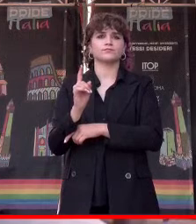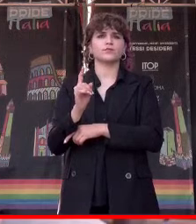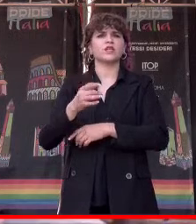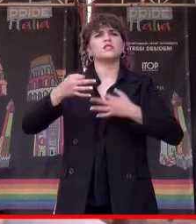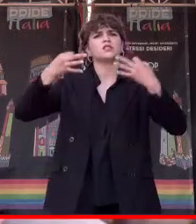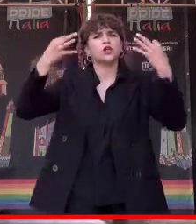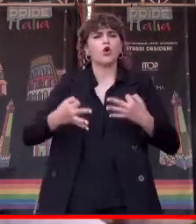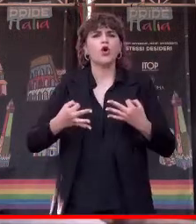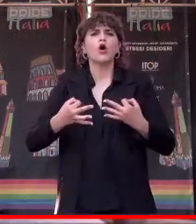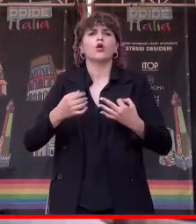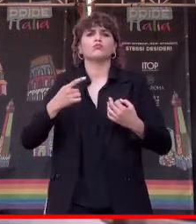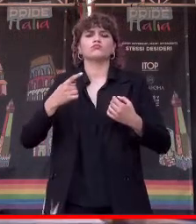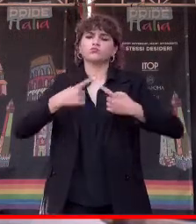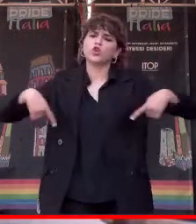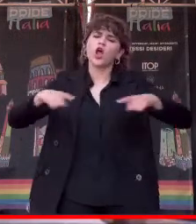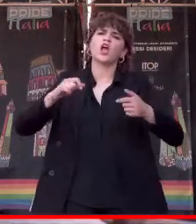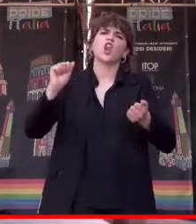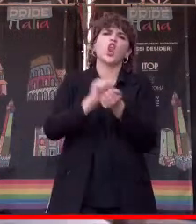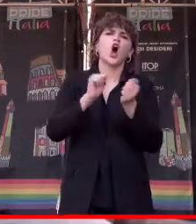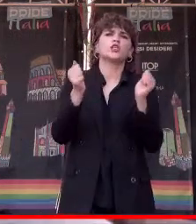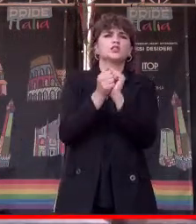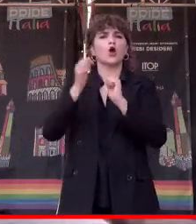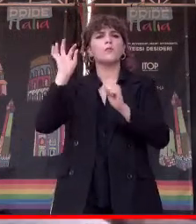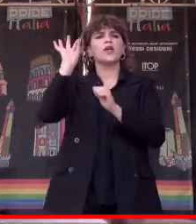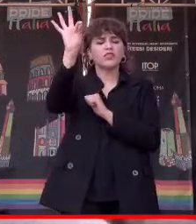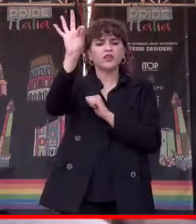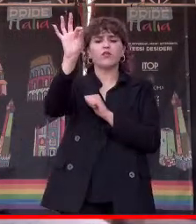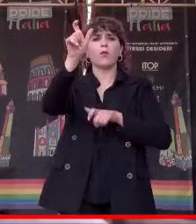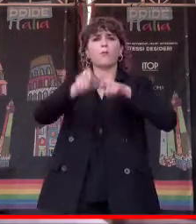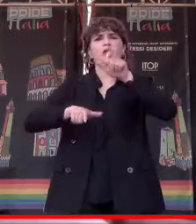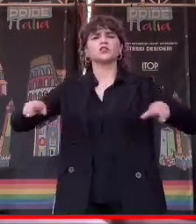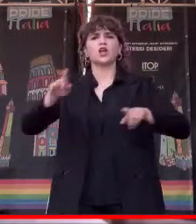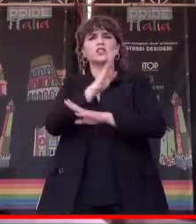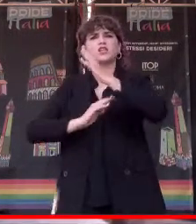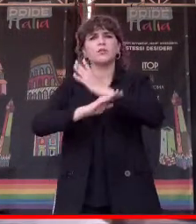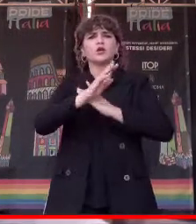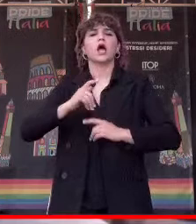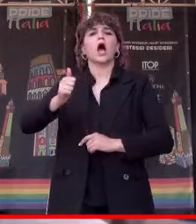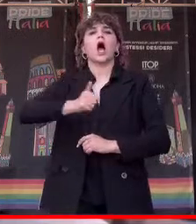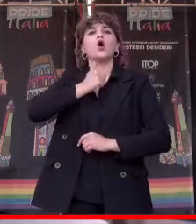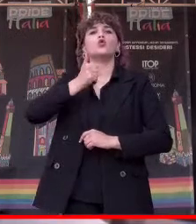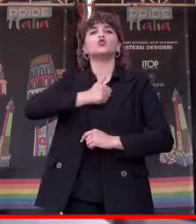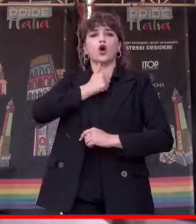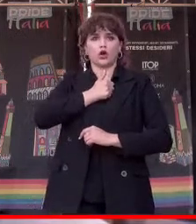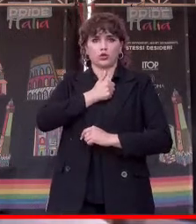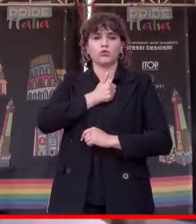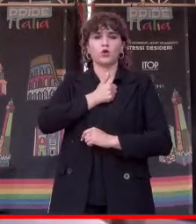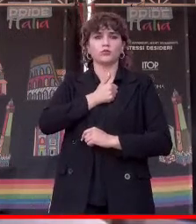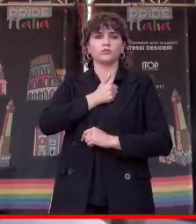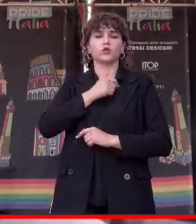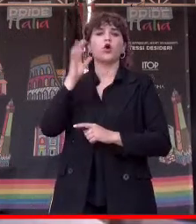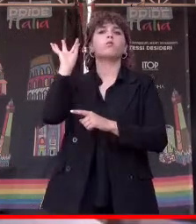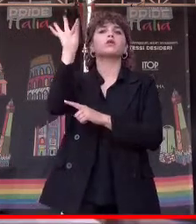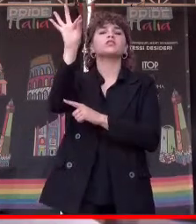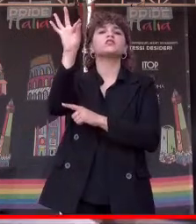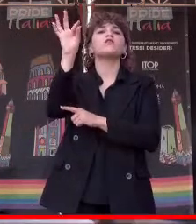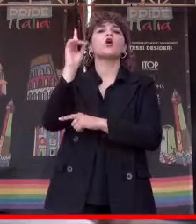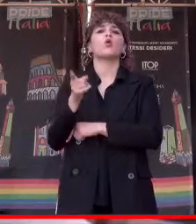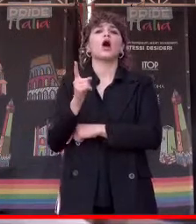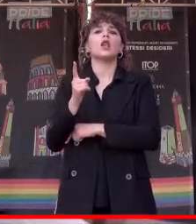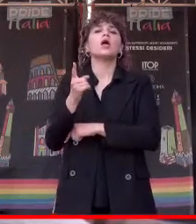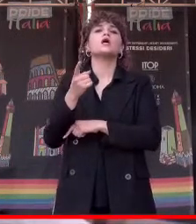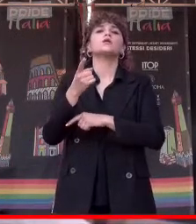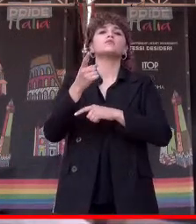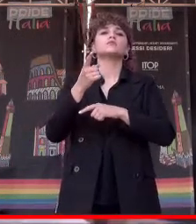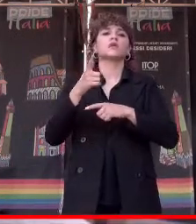per l'autonomia delle persone con disabilità, quindi l'obiettivo deve essere ridurre nei nostri progetti